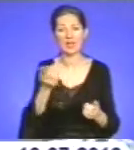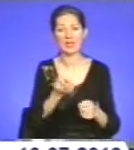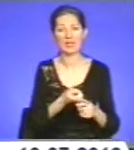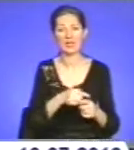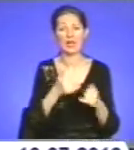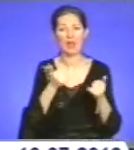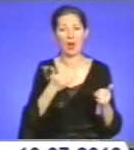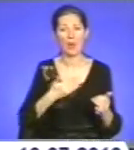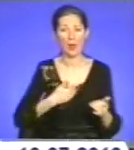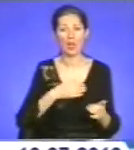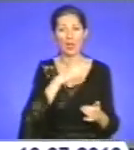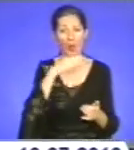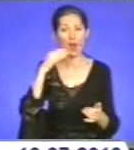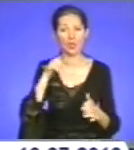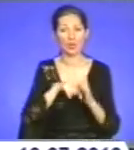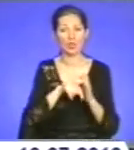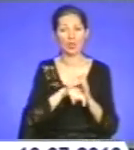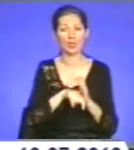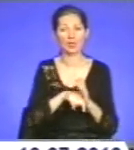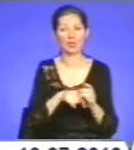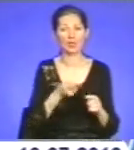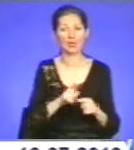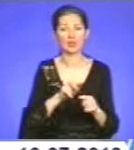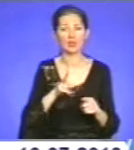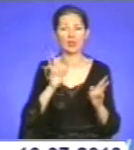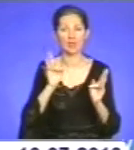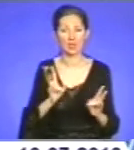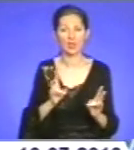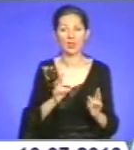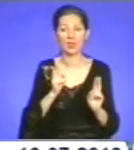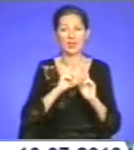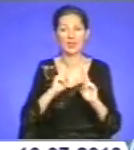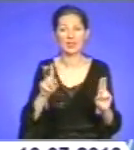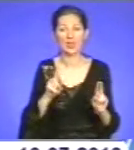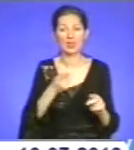значить. Цього роду якась жертва, так? Жертва, я